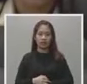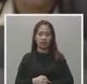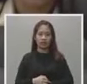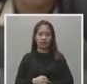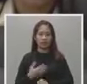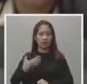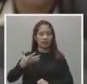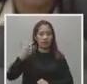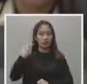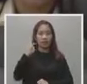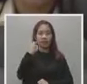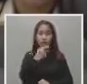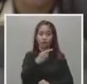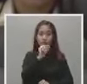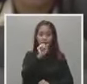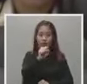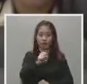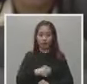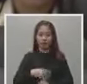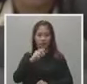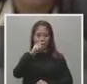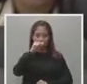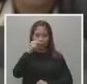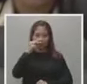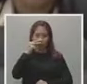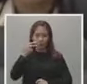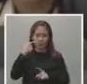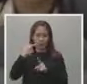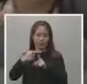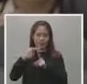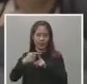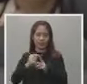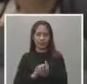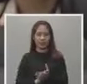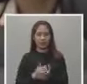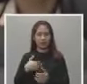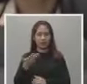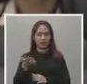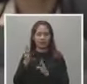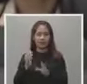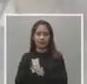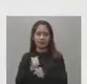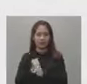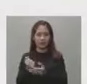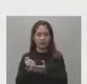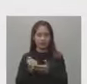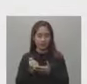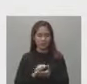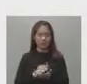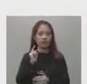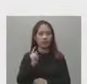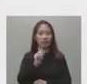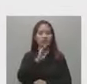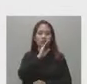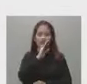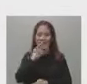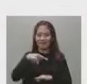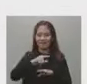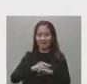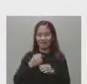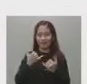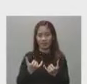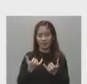เมื่อกี้คือเป็นลบใช่ไหมมาดูชุดที่เป็นบวกกับรัฐบาลบ้างครับขอเจ้าหน้าที่นะจริงๆถ้าท่านประธานนะชุดที่